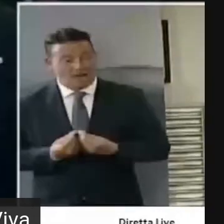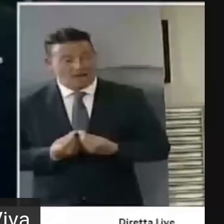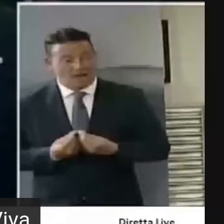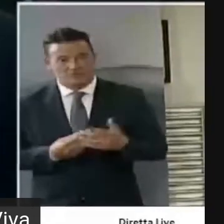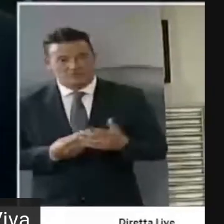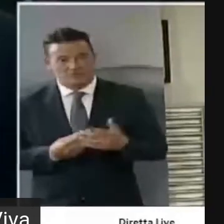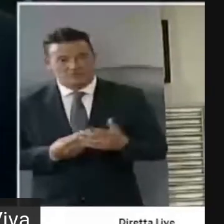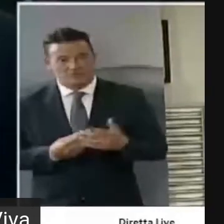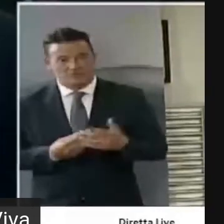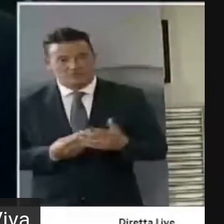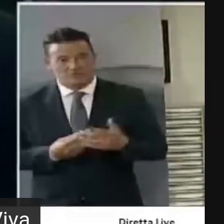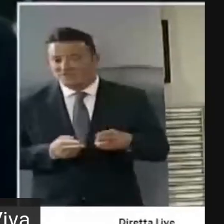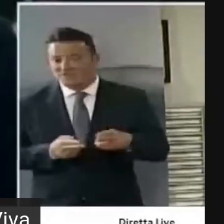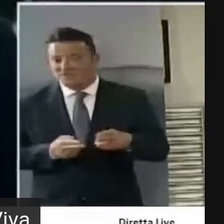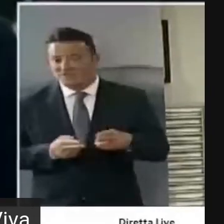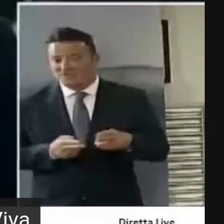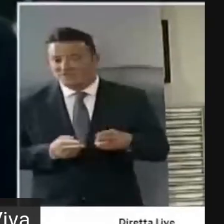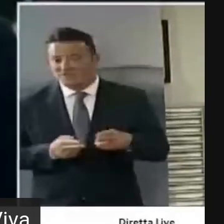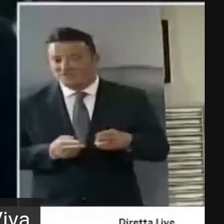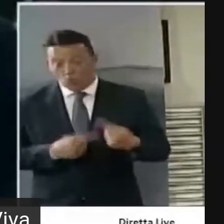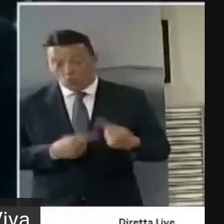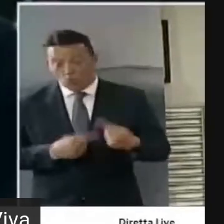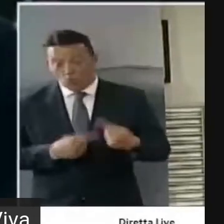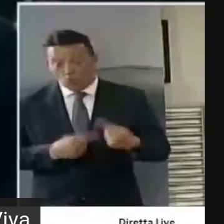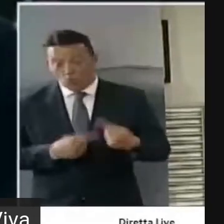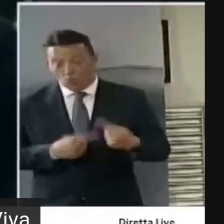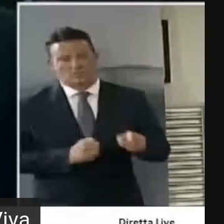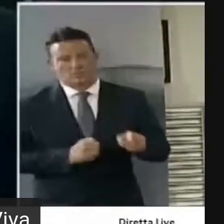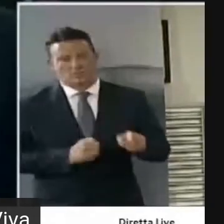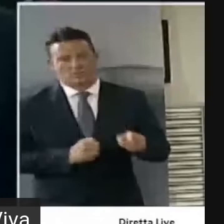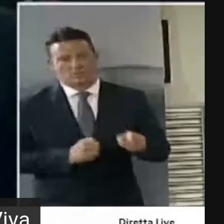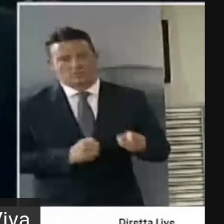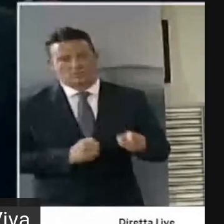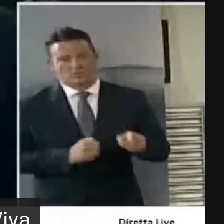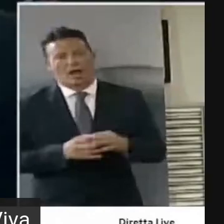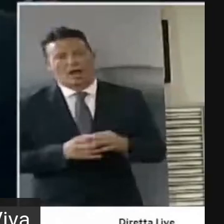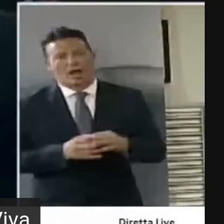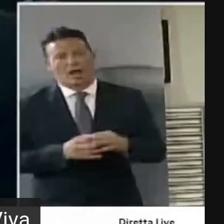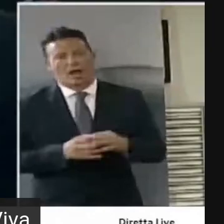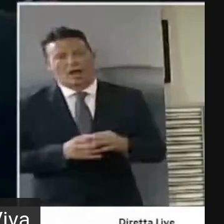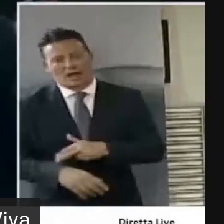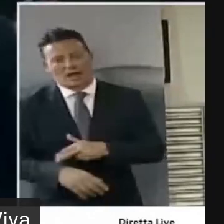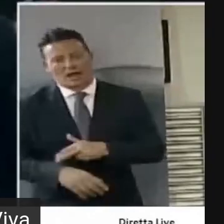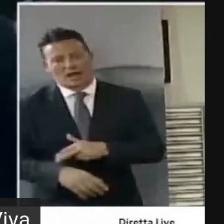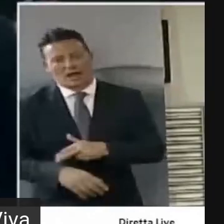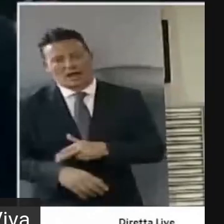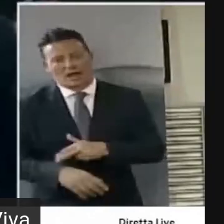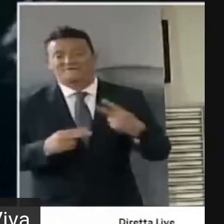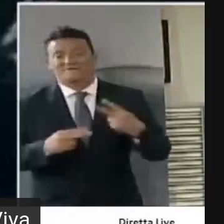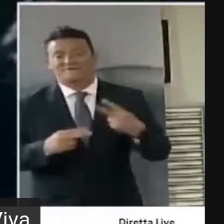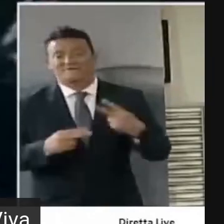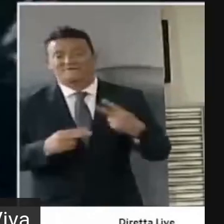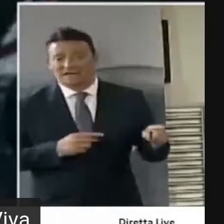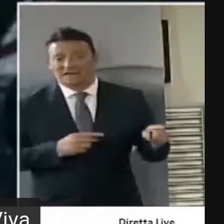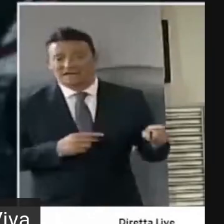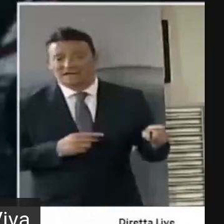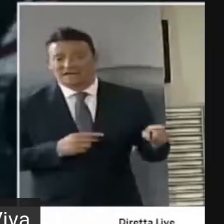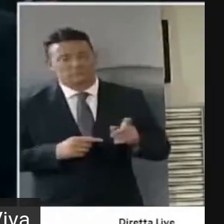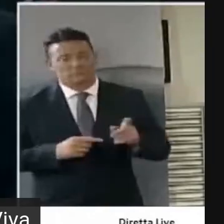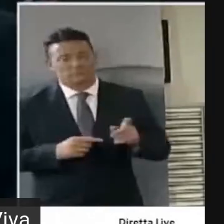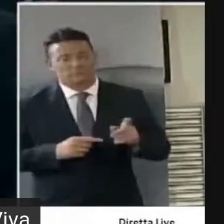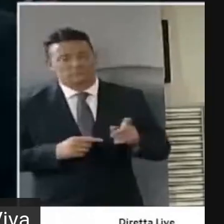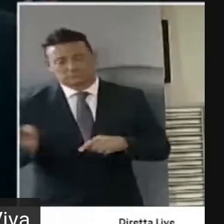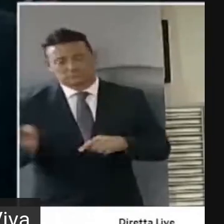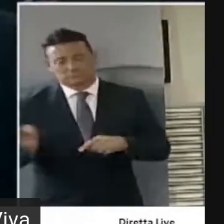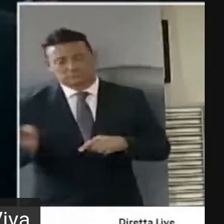la ferrovia, che dovrà continuare la battaglia per collegare Matera, oltre che a Ferrandina, ma alla la dorsale ionica,